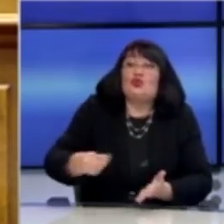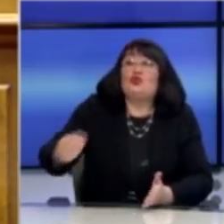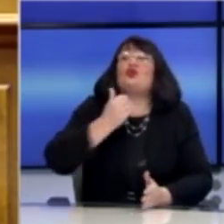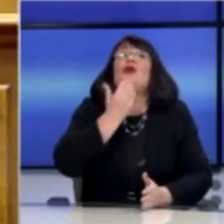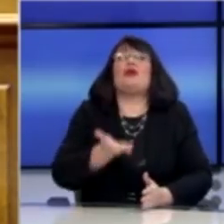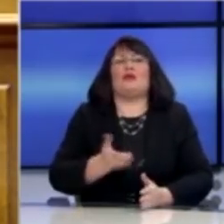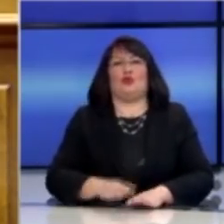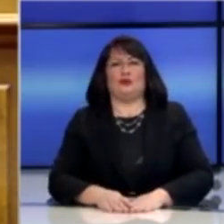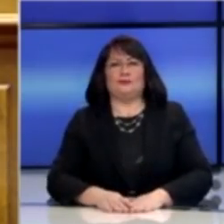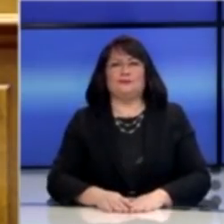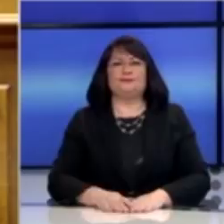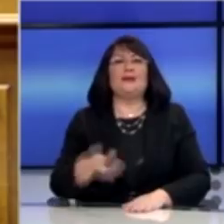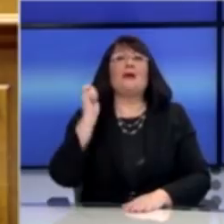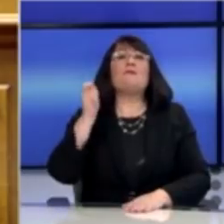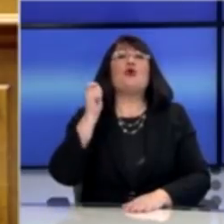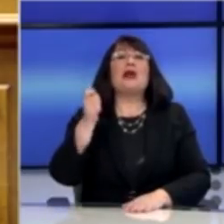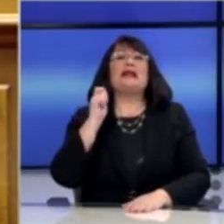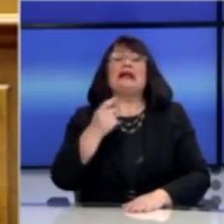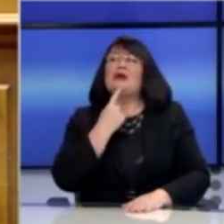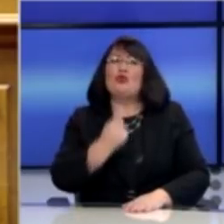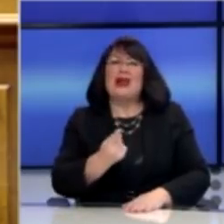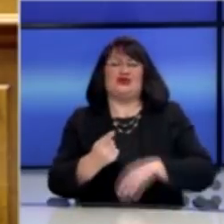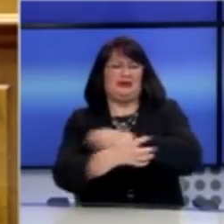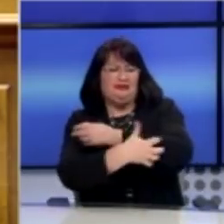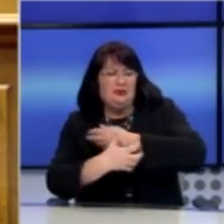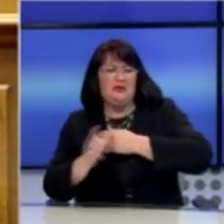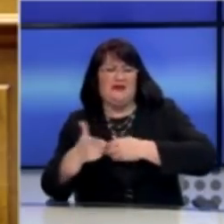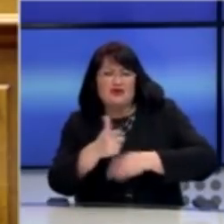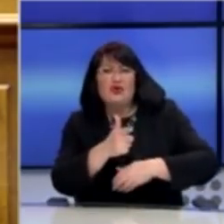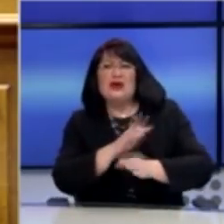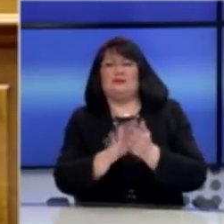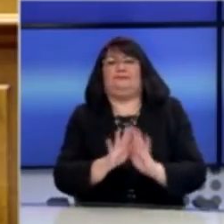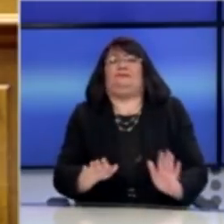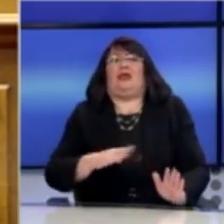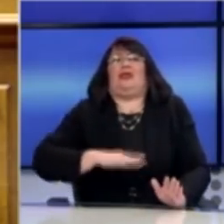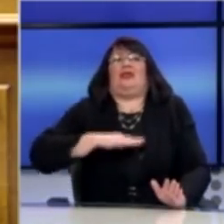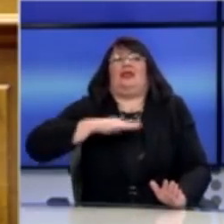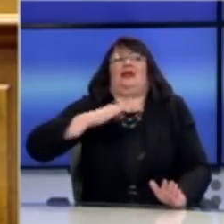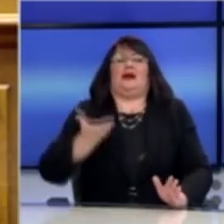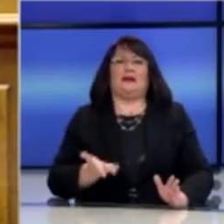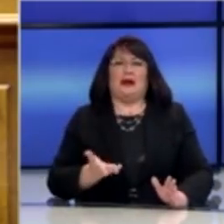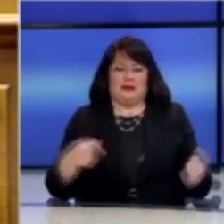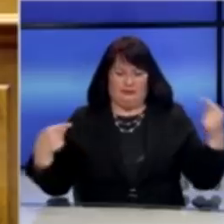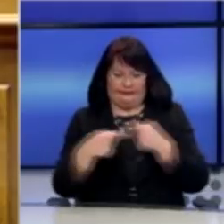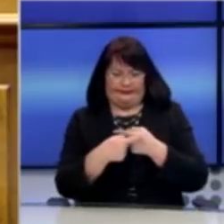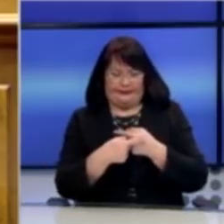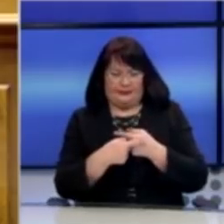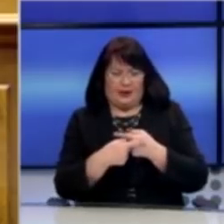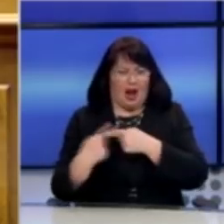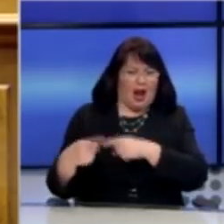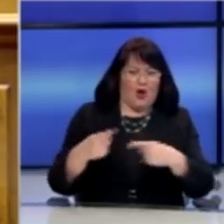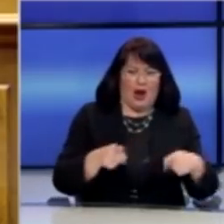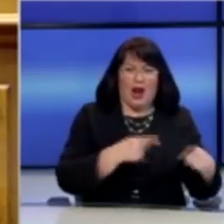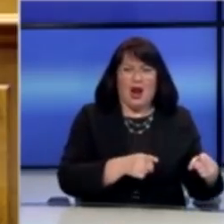πολιτική μοιράσματος της φτώχειας εξαντλείται και φτάνεται σε τέτοιες αντιφάσεις που αν δεν ήταν τραγικές θα